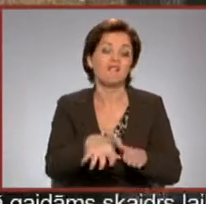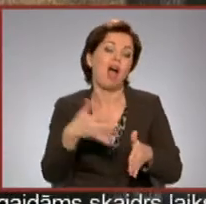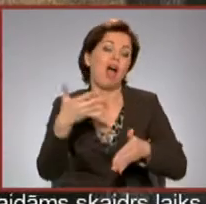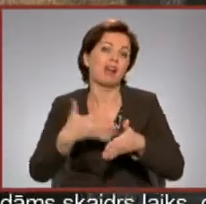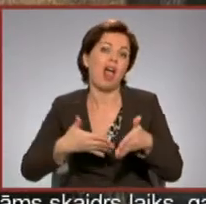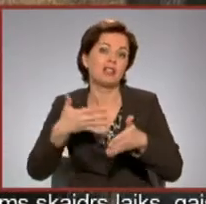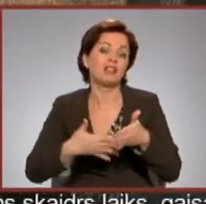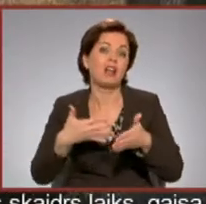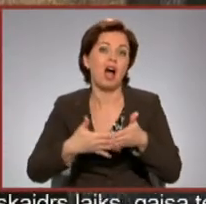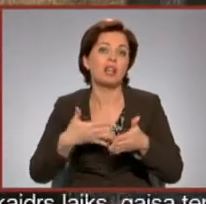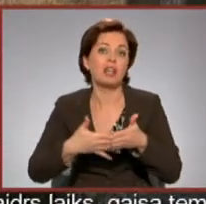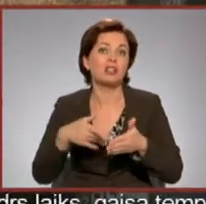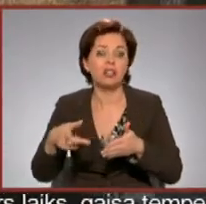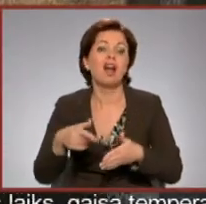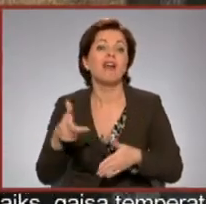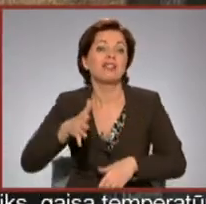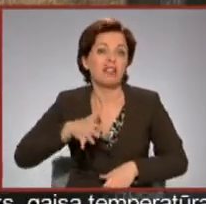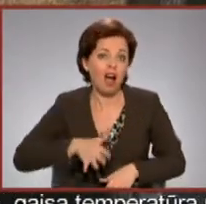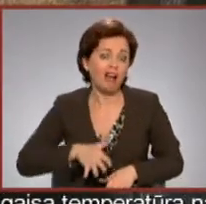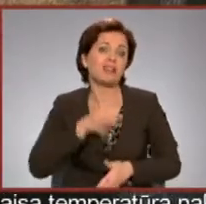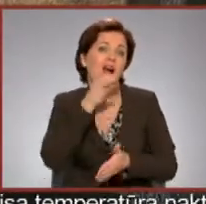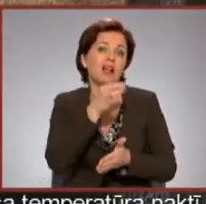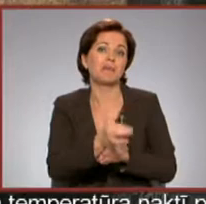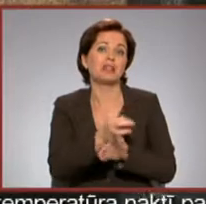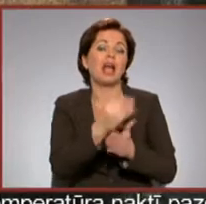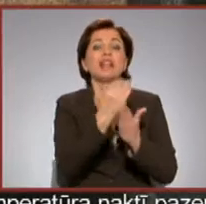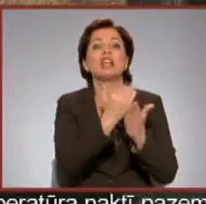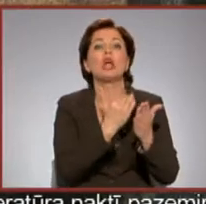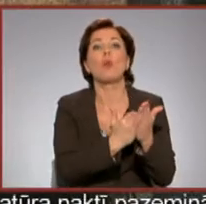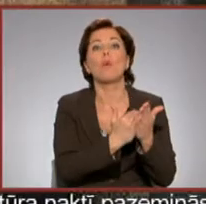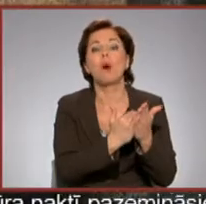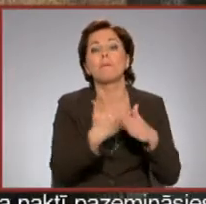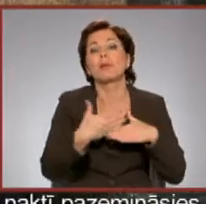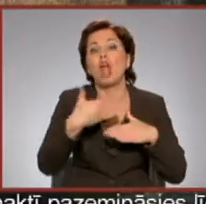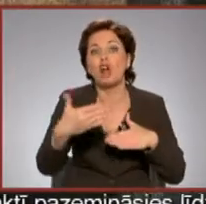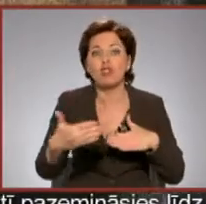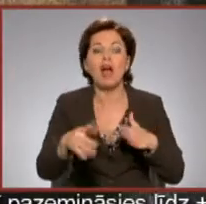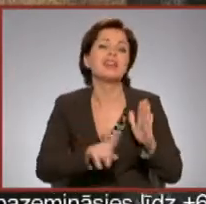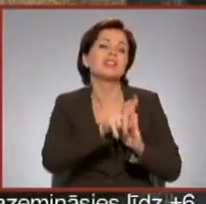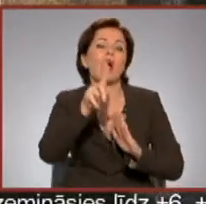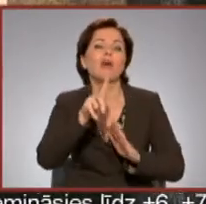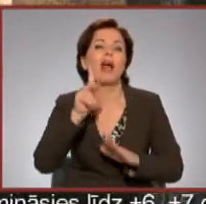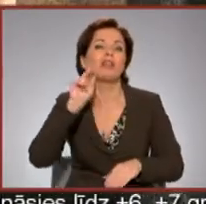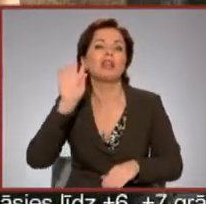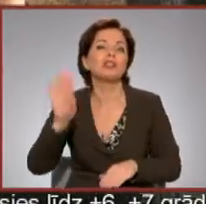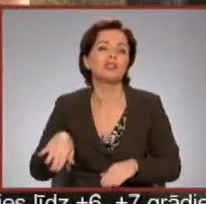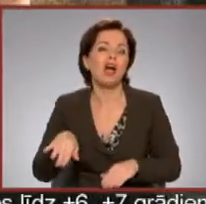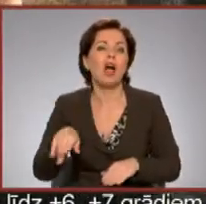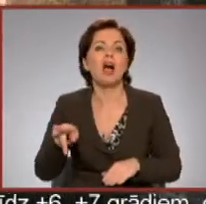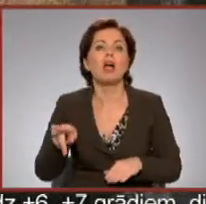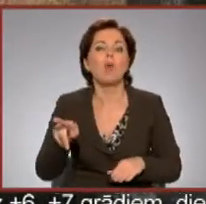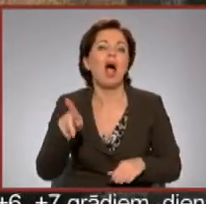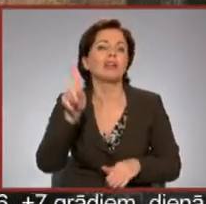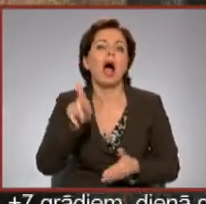ka viņām nāksies noteikti atbildēt likuma priekšā par to, kas viņiem varbūt ir sākotnēji licies kaut kāda absolūti